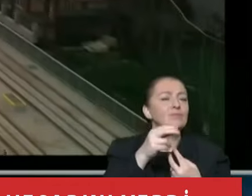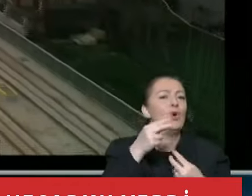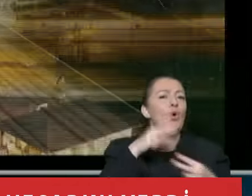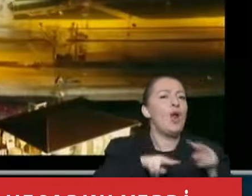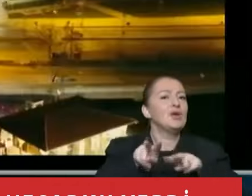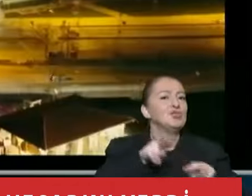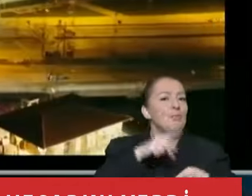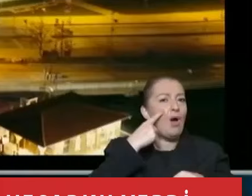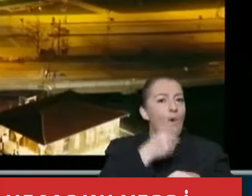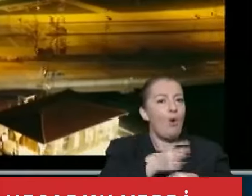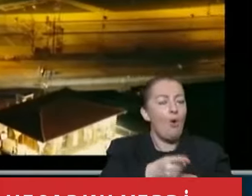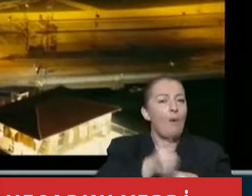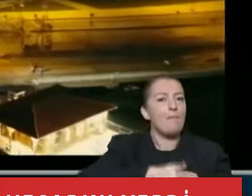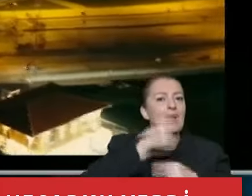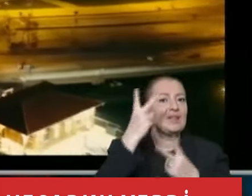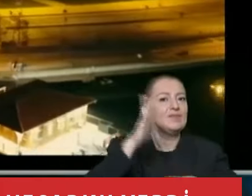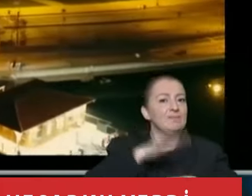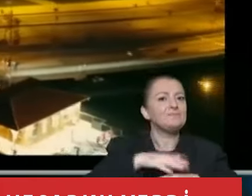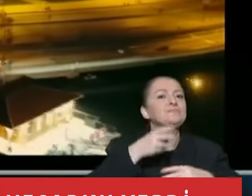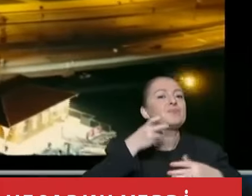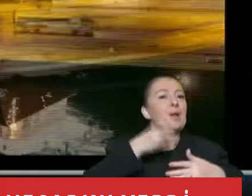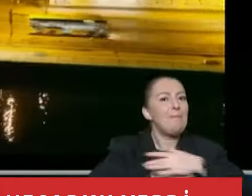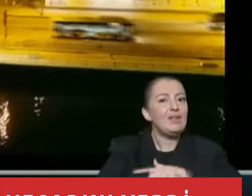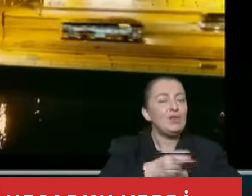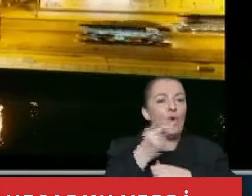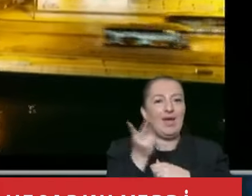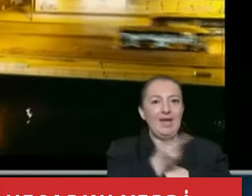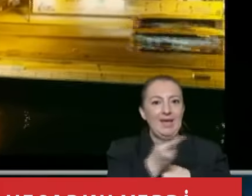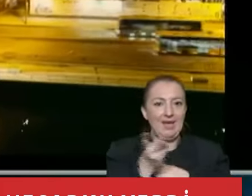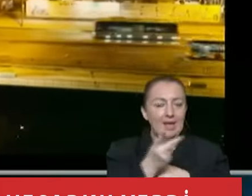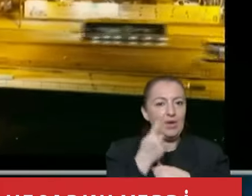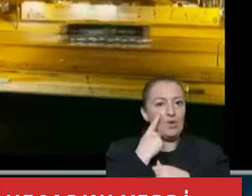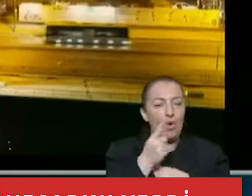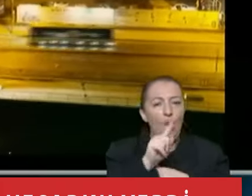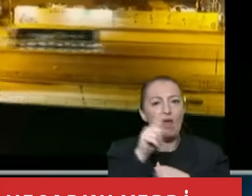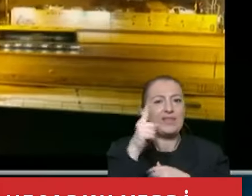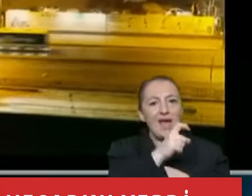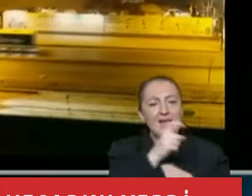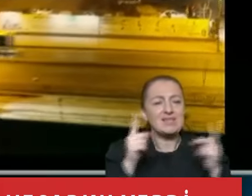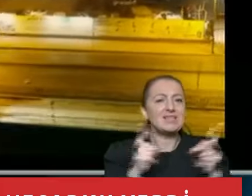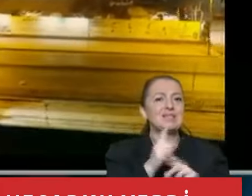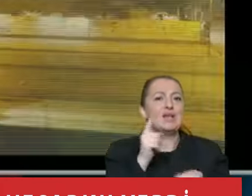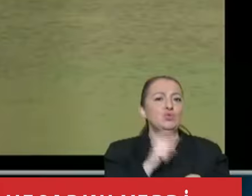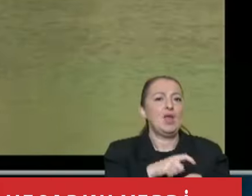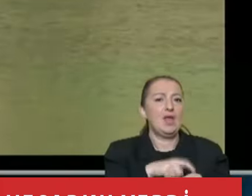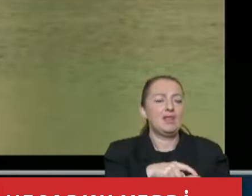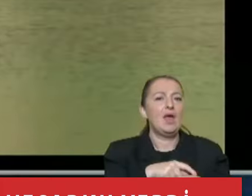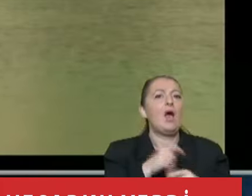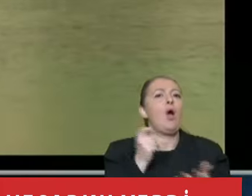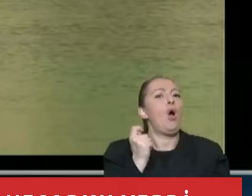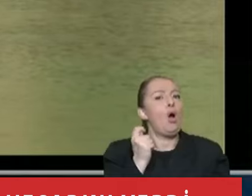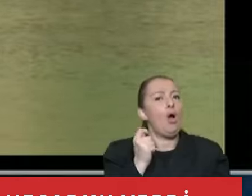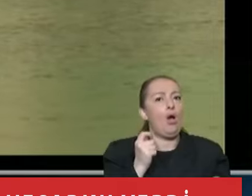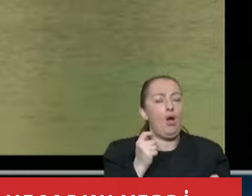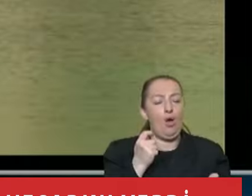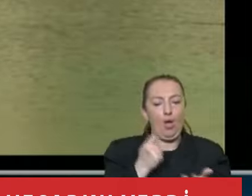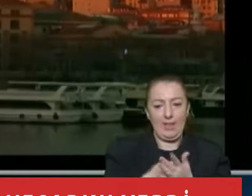an yapılan 2 metro hattının tüm finansmanını 10 ay gibi kısa bir sürede ödeneğim